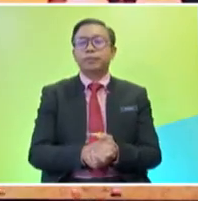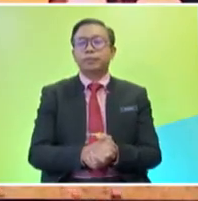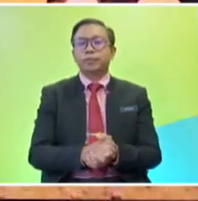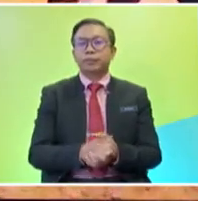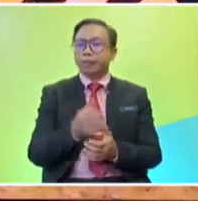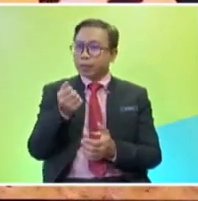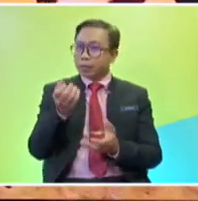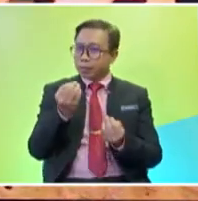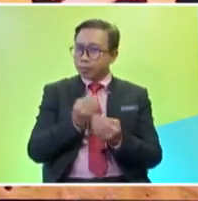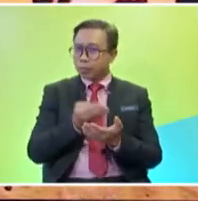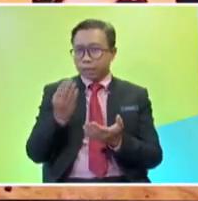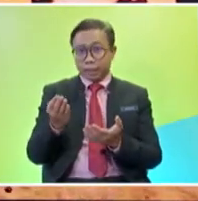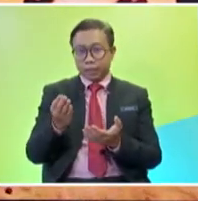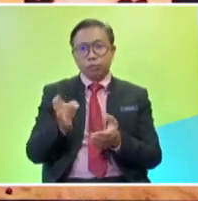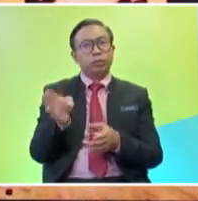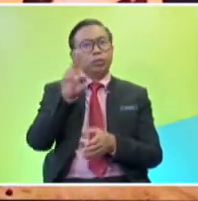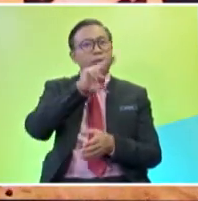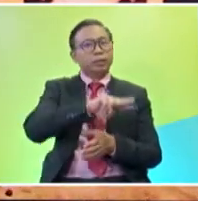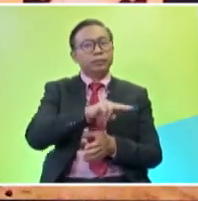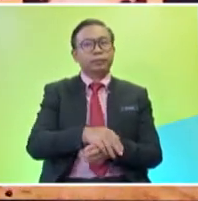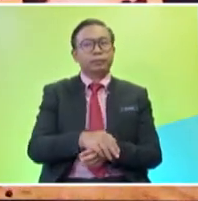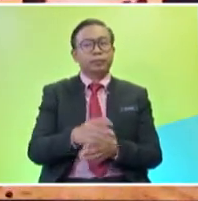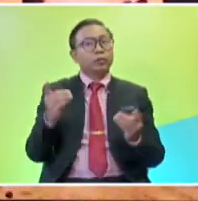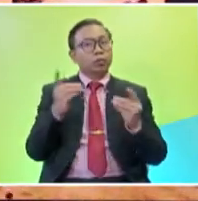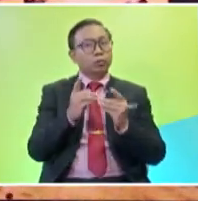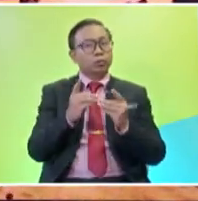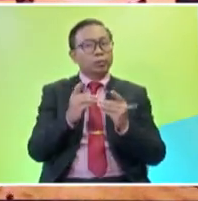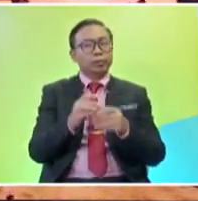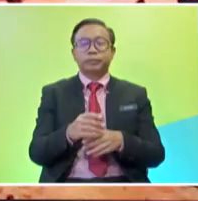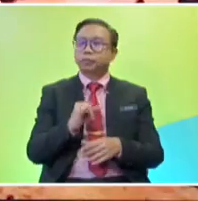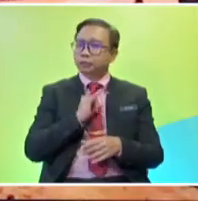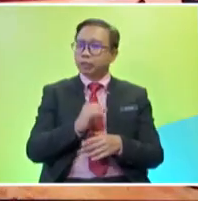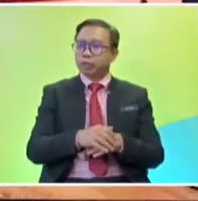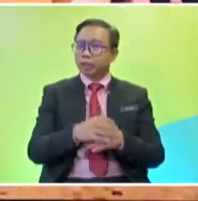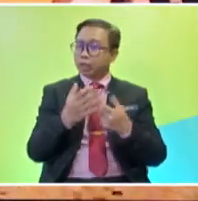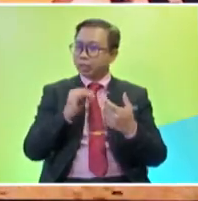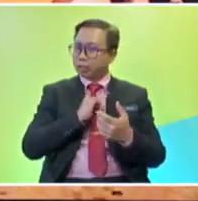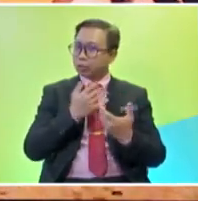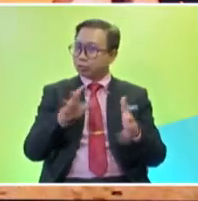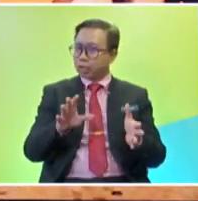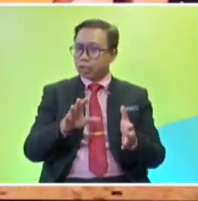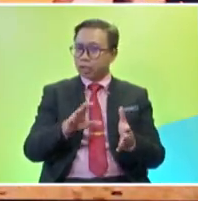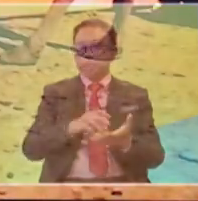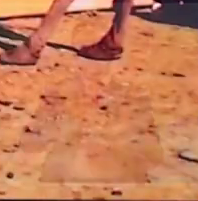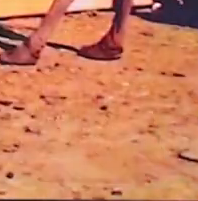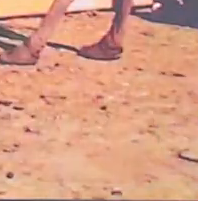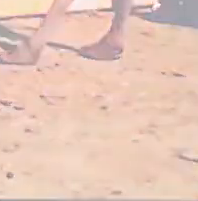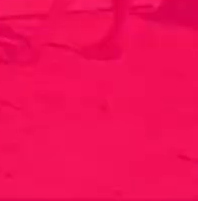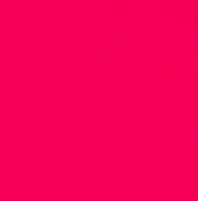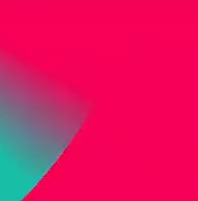Anto mau beli Ana punya unta jumpa sama Anna lah Anta sudah kaya lah anda sudah kaya Ana